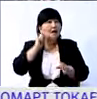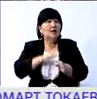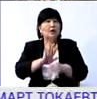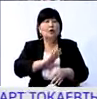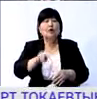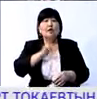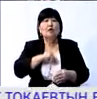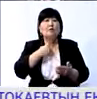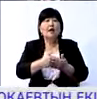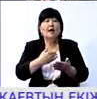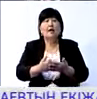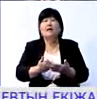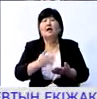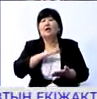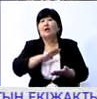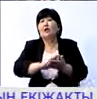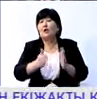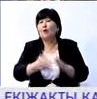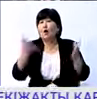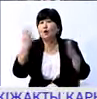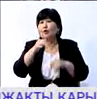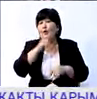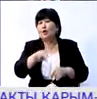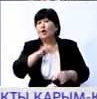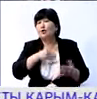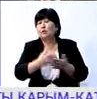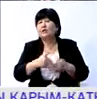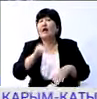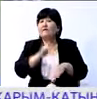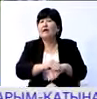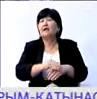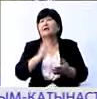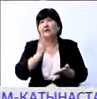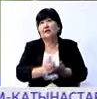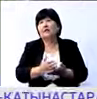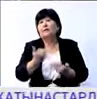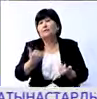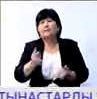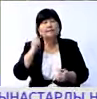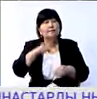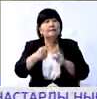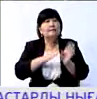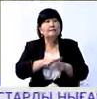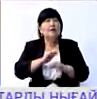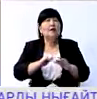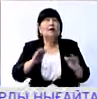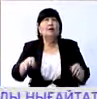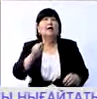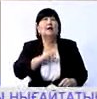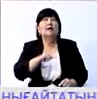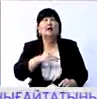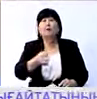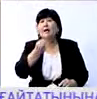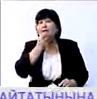еңбек қатынастарында еңбек шартынсыз түнгі мезгілде жұмыс жасап жатқан фактілер көп кездеседі. Сонымен кәмелетке толмаған балалардың еңбекке